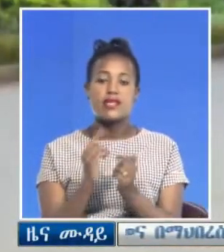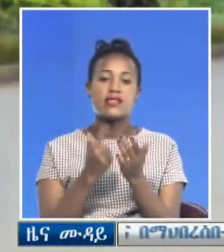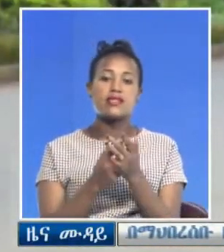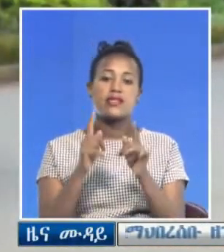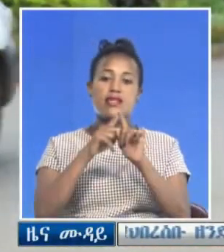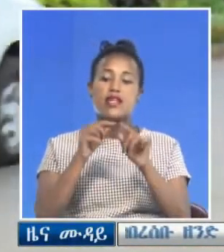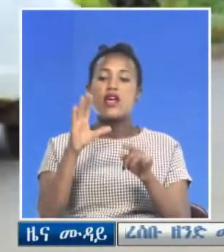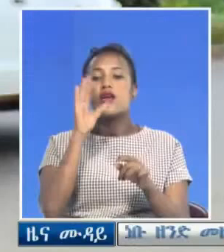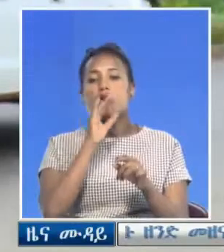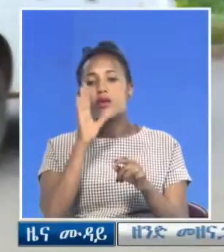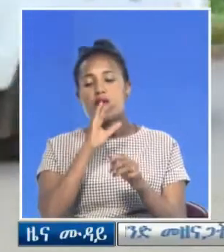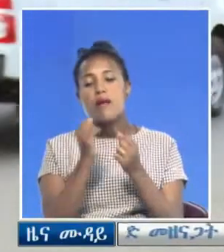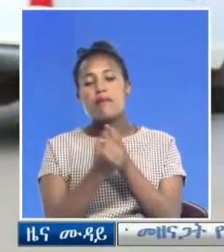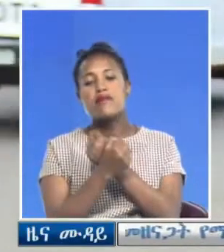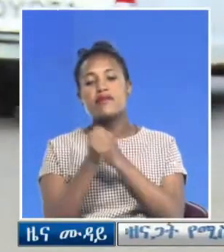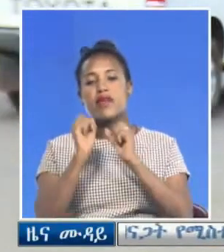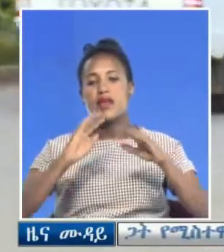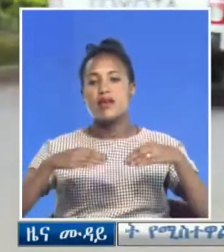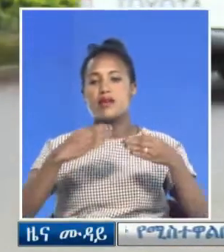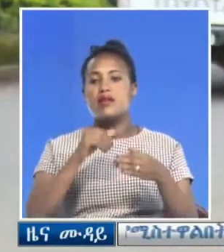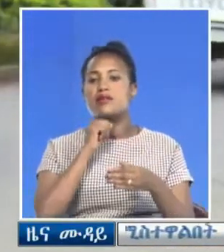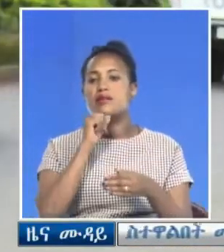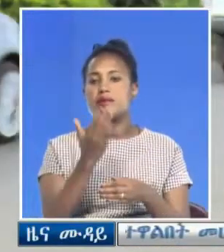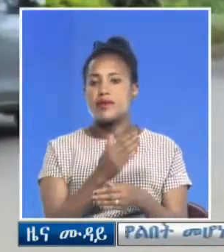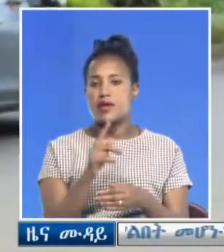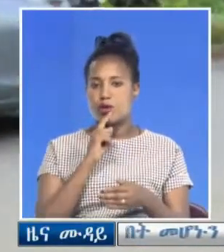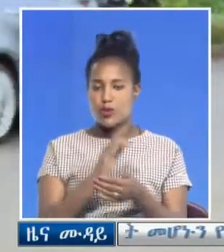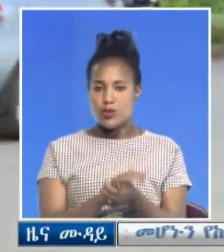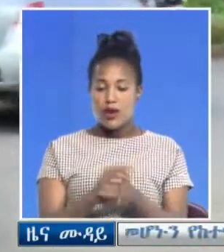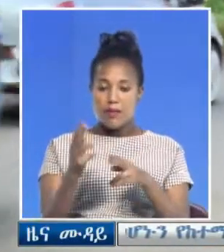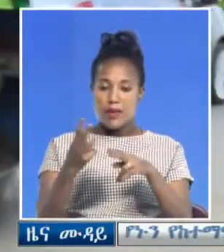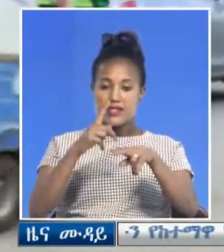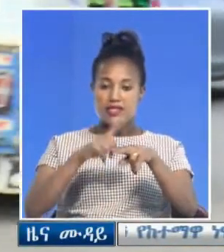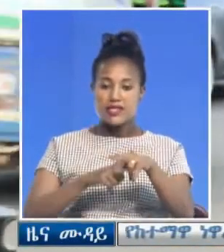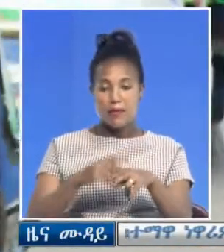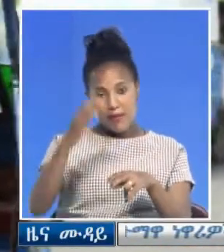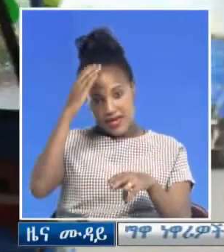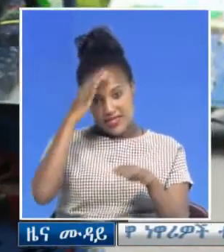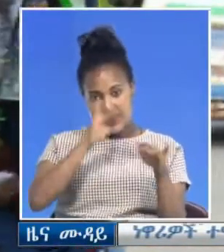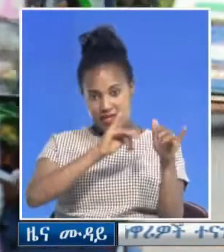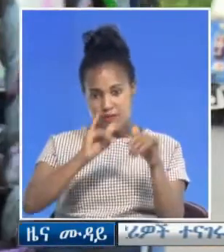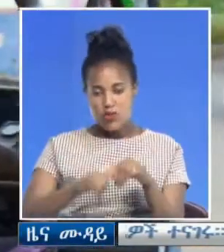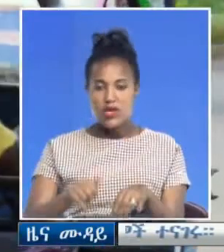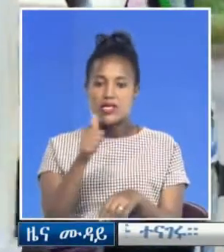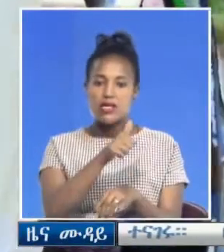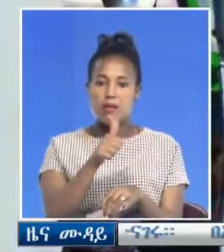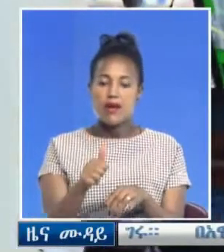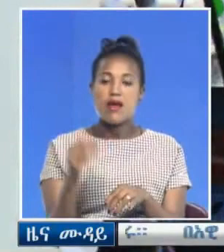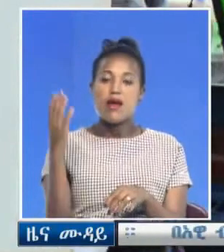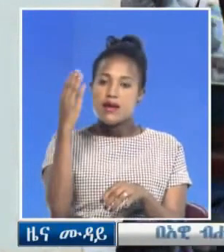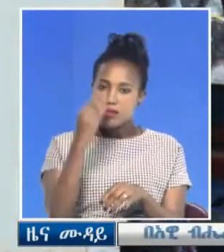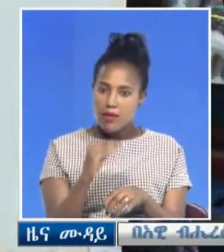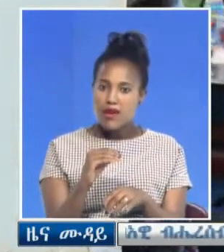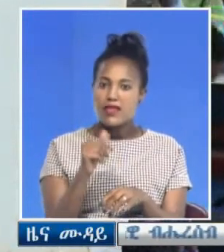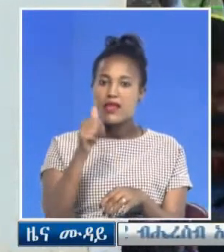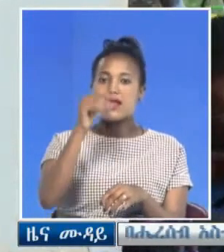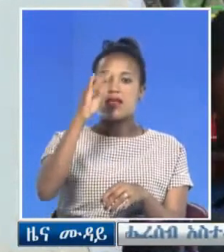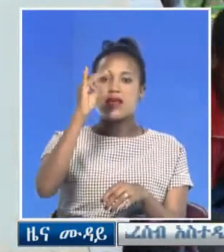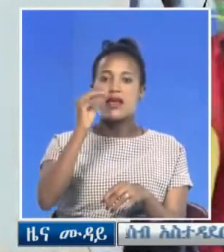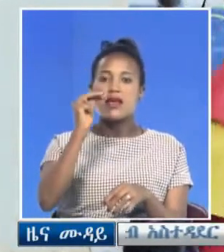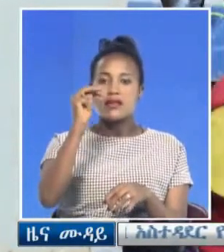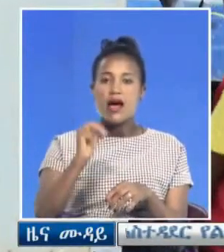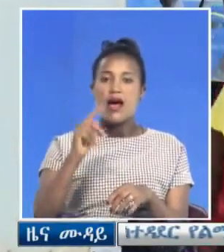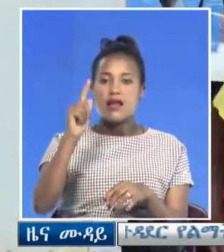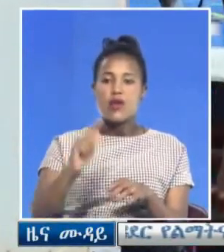ግን እየተወራና ምንም መፍትሄ ያልተሰጠበት ነገር ነው። እና ባጭር ጊዜ መንግስትም ደግሞ እንደ አዲስ አበባ እንዳሳምራ የጣናን ውበትም